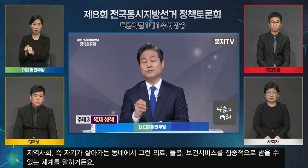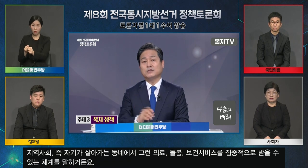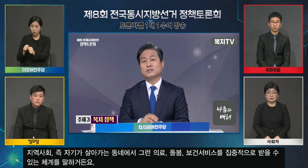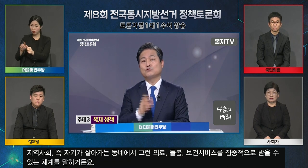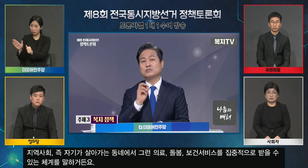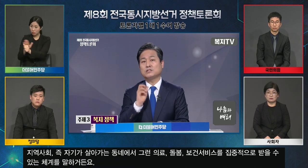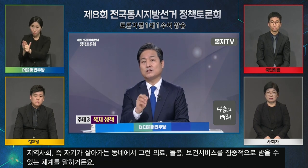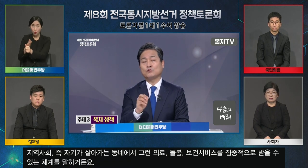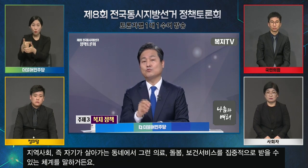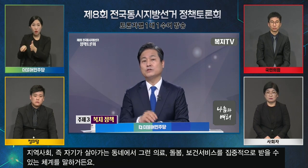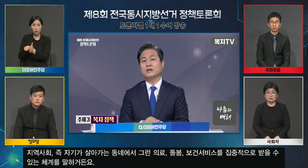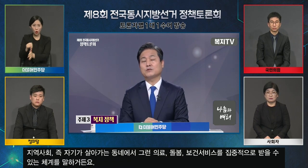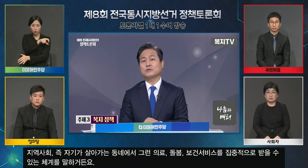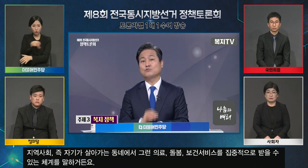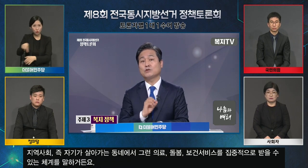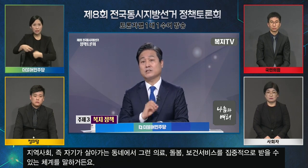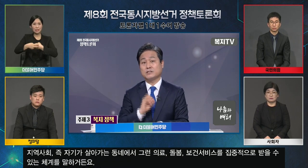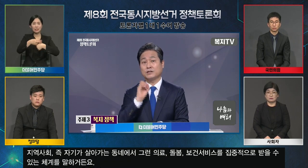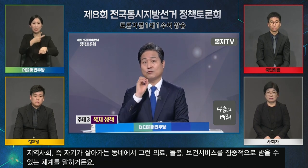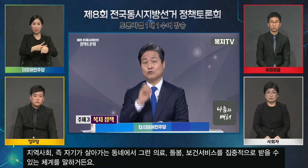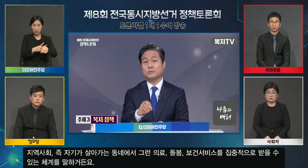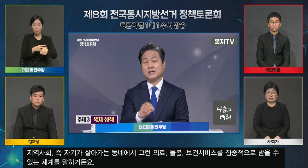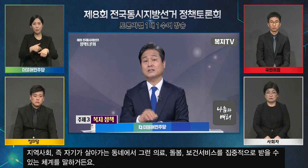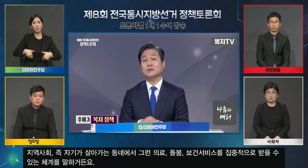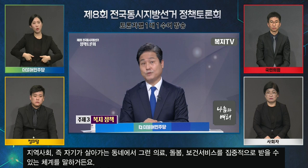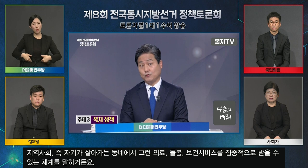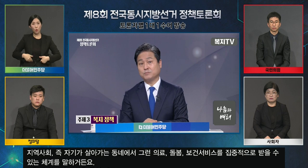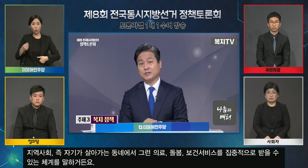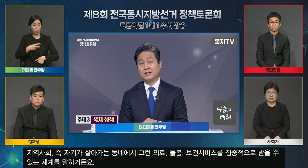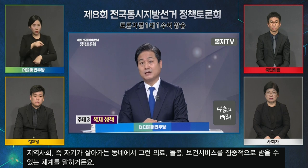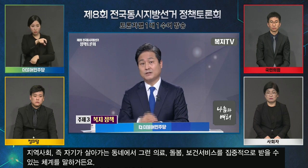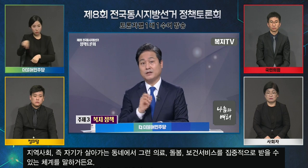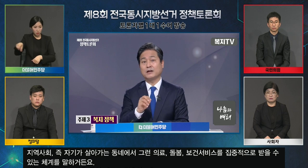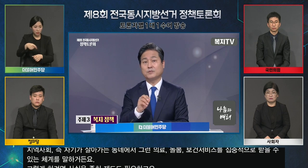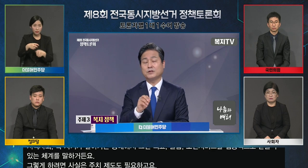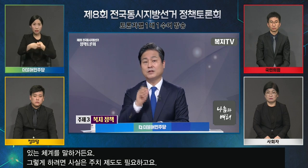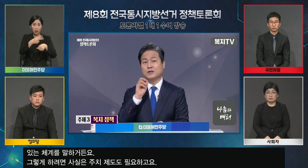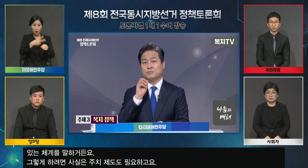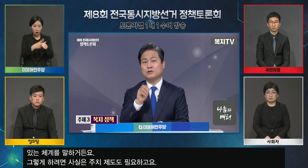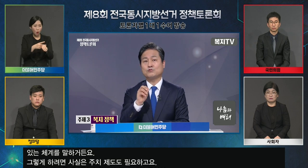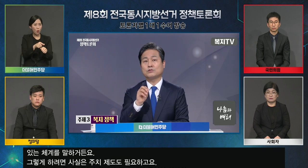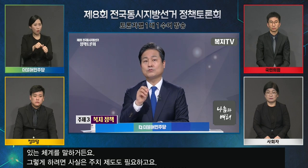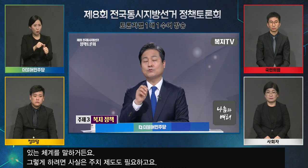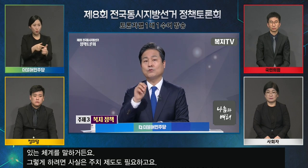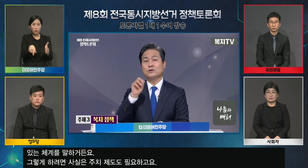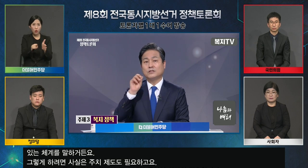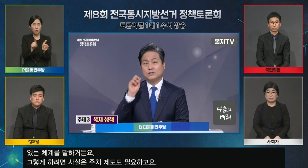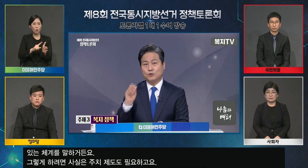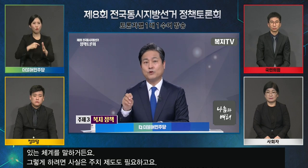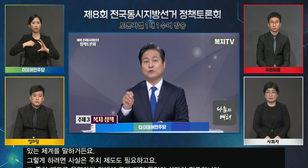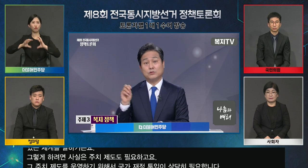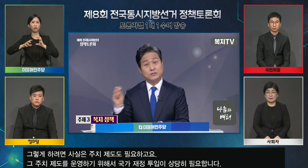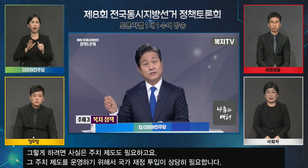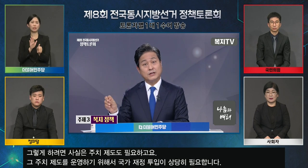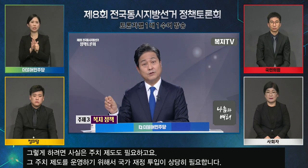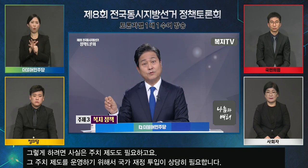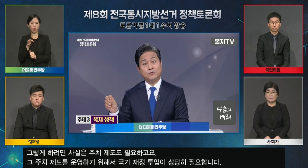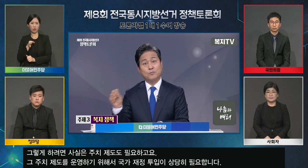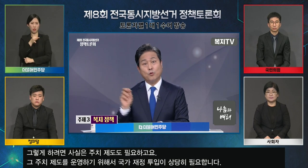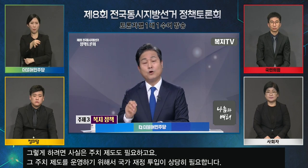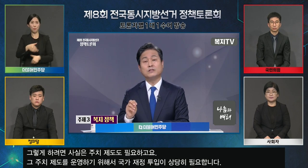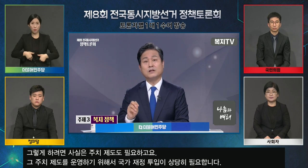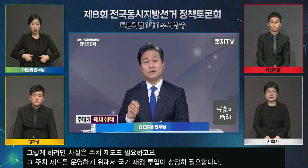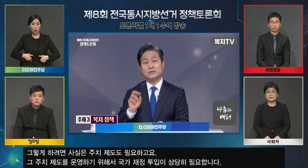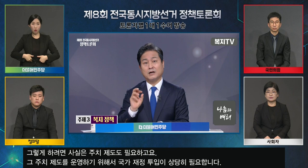필요하고요. 그 주치의 제도를 운영하기 위해서 국가 재정에 투입이 상당히 필요합니다. 그렇게 하려면 필수적으로 의료 인력도 늘어나야